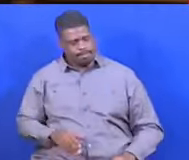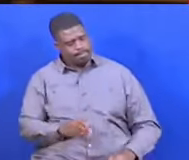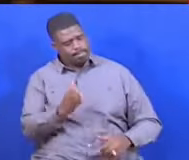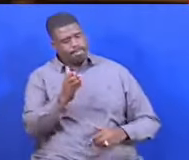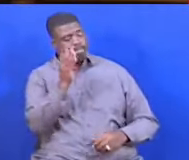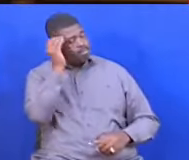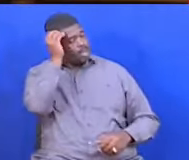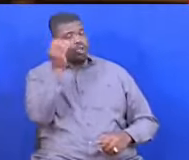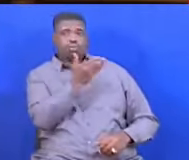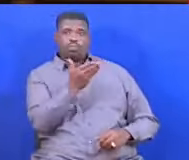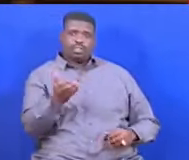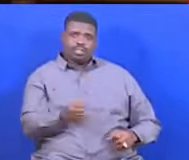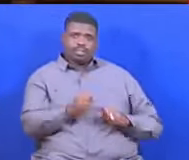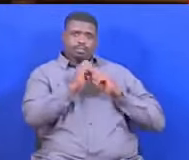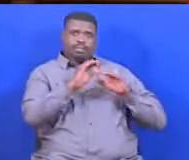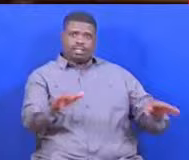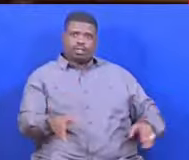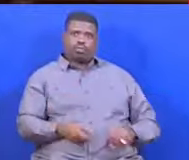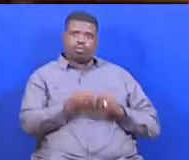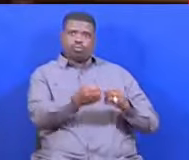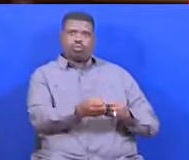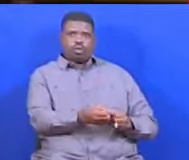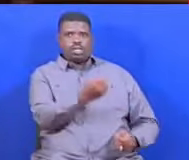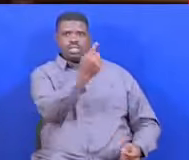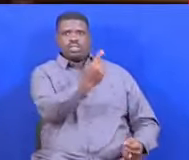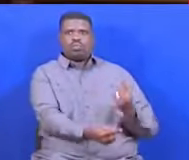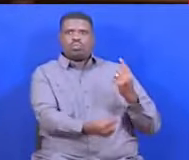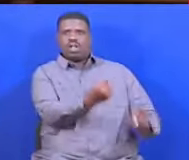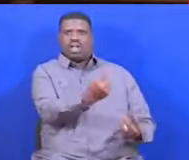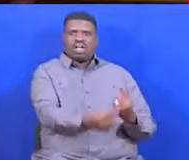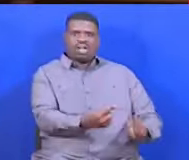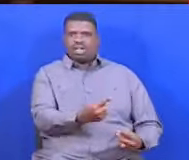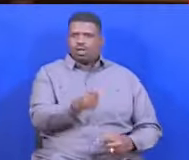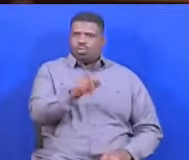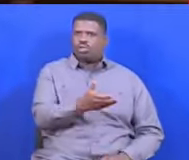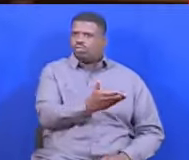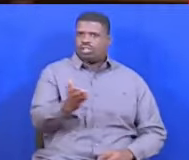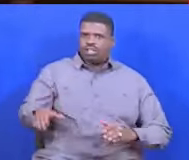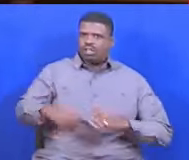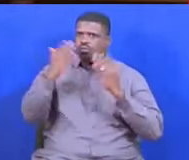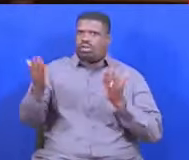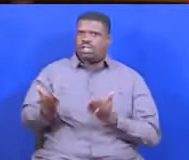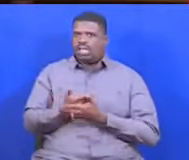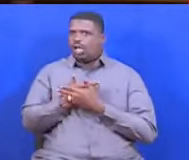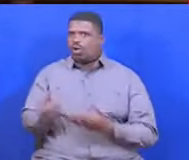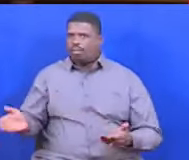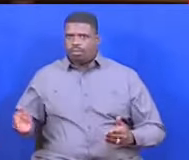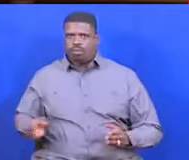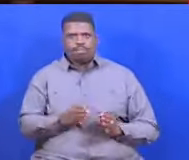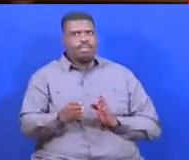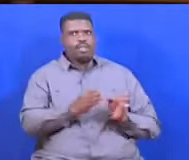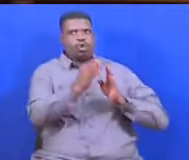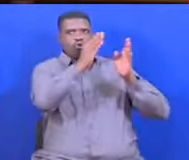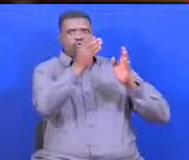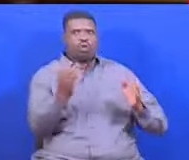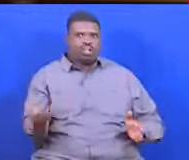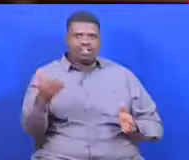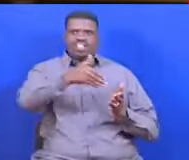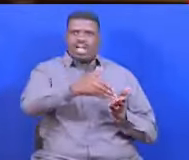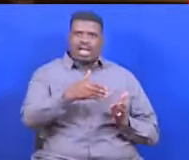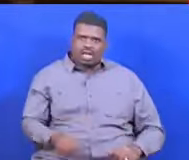mengine tutatoa hapa kwenye mtandao watatukana, lakini acha watukane, maanake kuna watu wengine duniani hawapo, mbinguni nao hawajafika, wanaelea tu